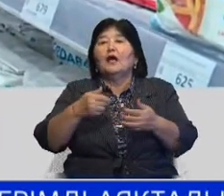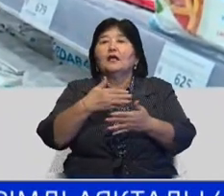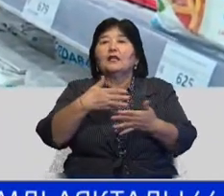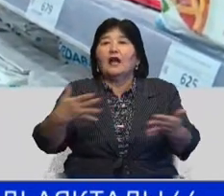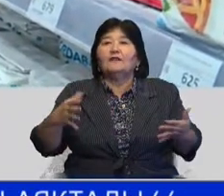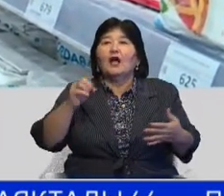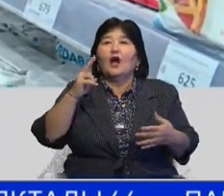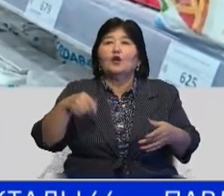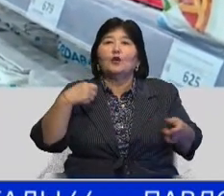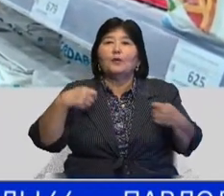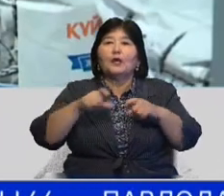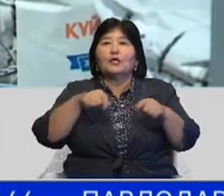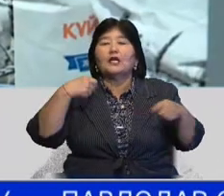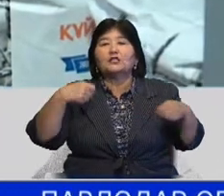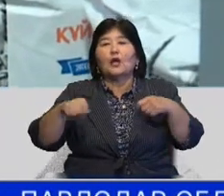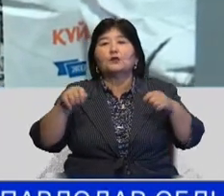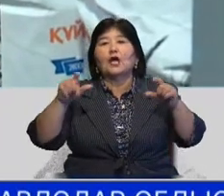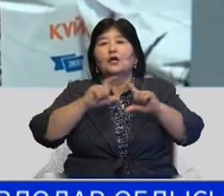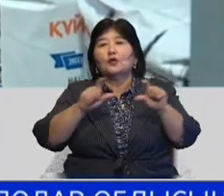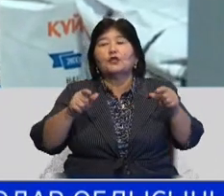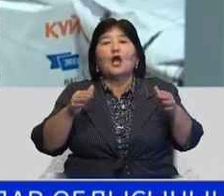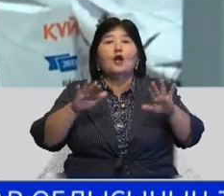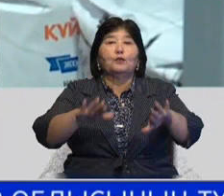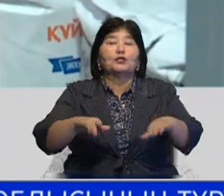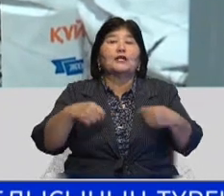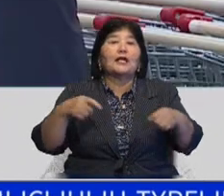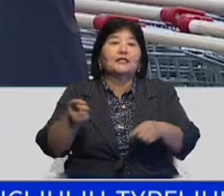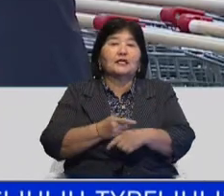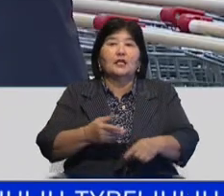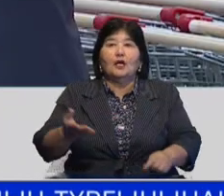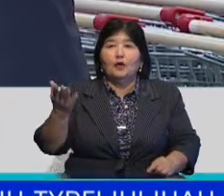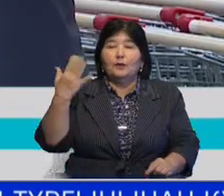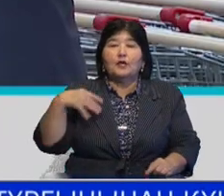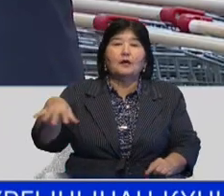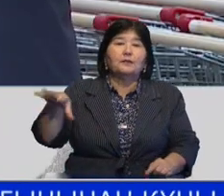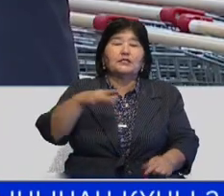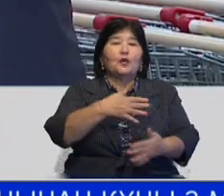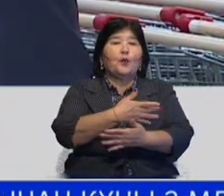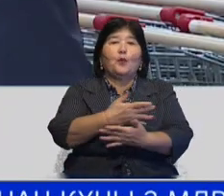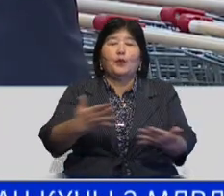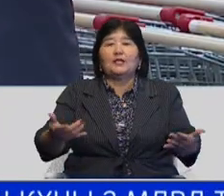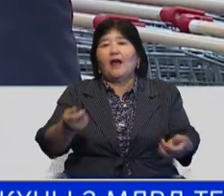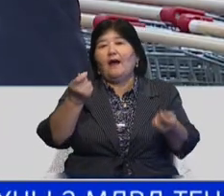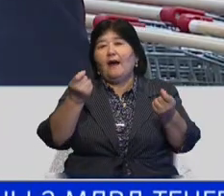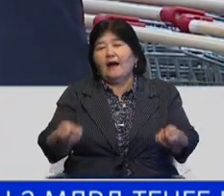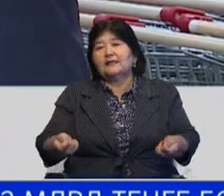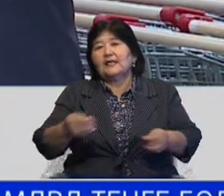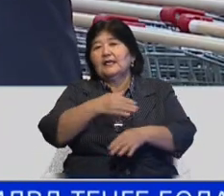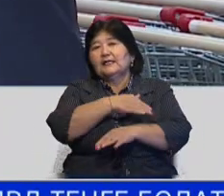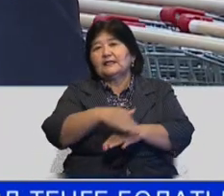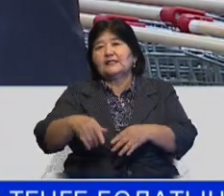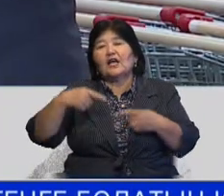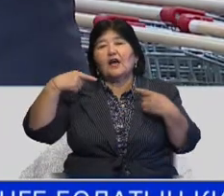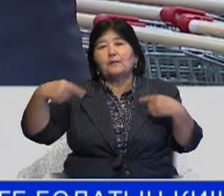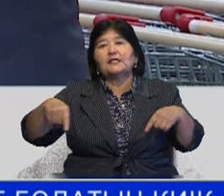өңірдегі әлеуметтік дүкендер мен сауда үйіндегі бұрыштарда сатылуда. Бұрын біз бүкіл өнімді арзан деп сыртқы өңірден